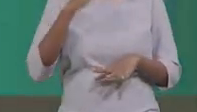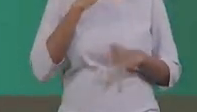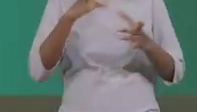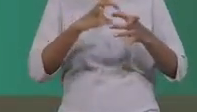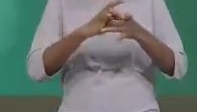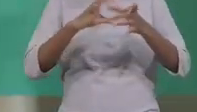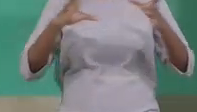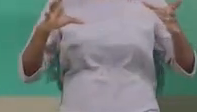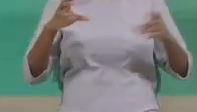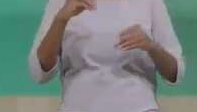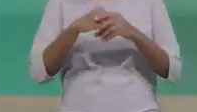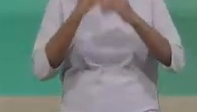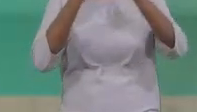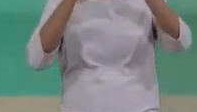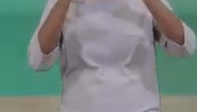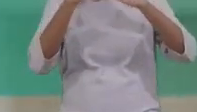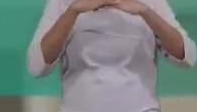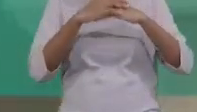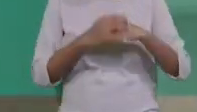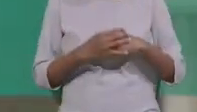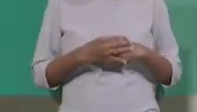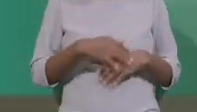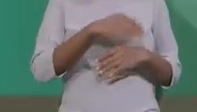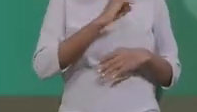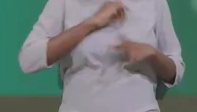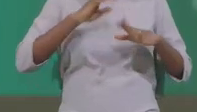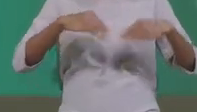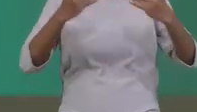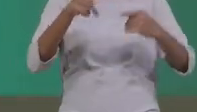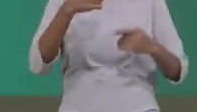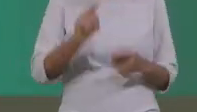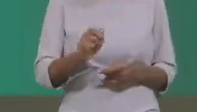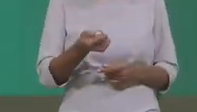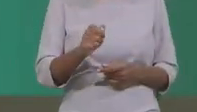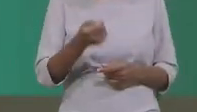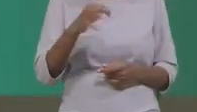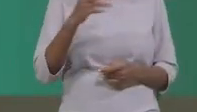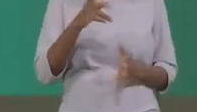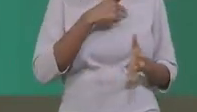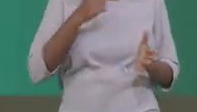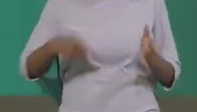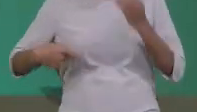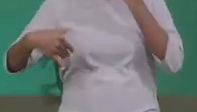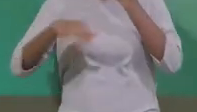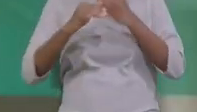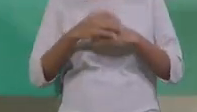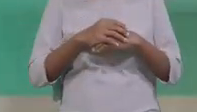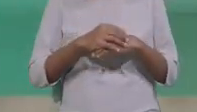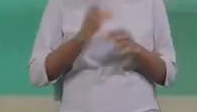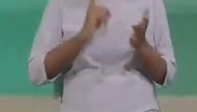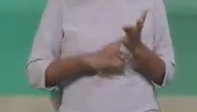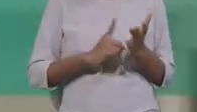sur la terre sera délié dans les cieux. Je vous donne les clés du royaume. Une fois